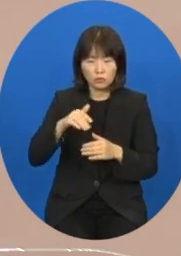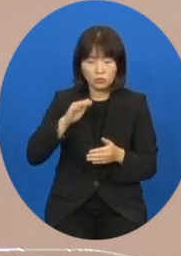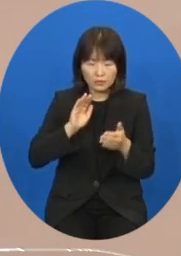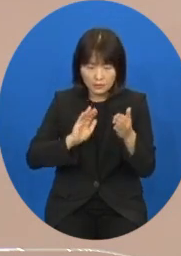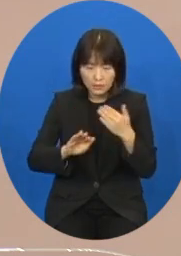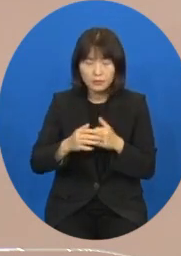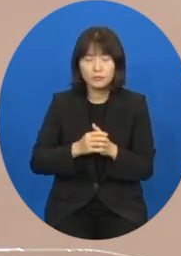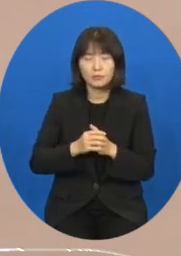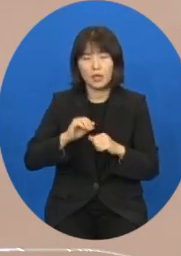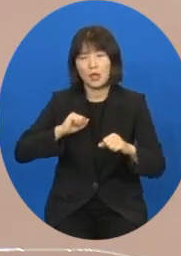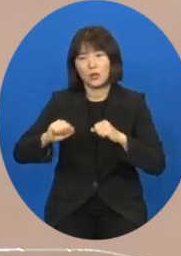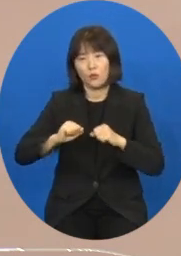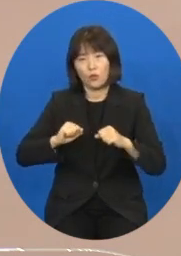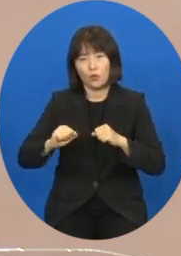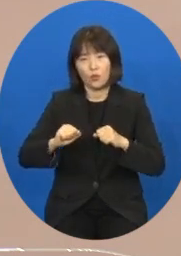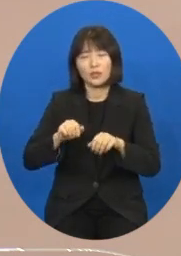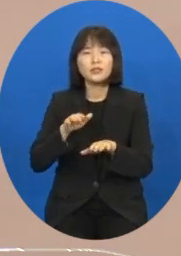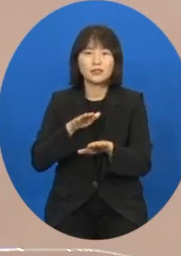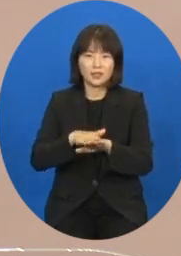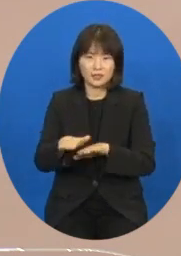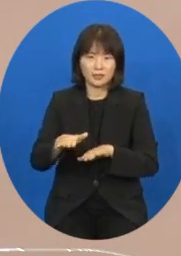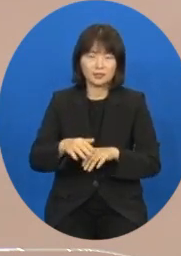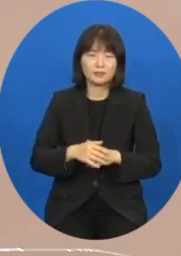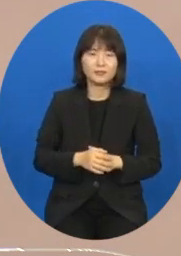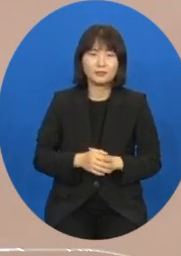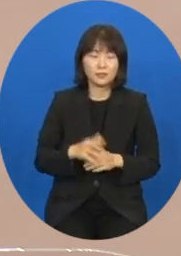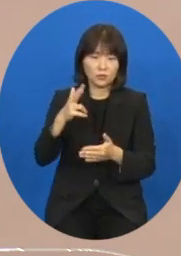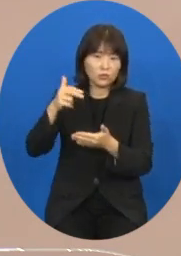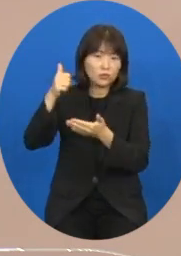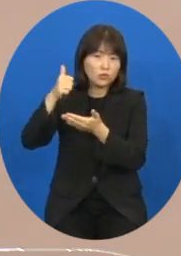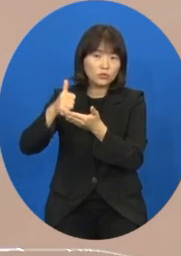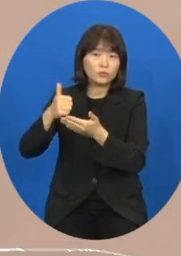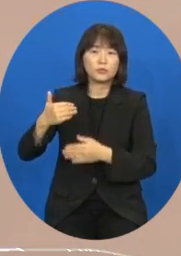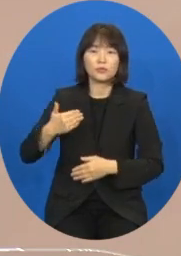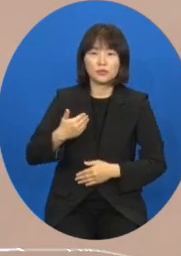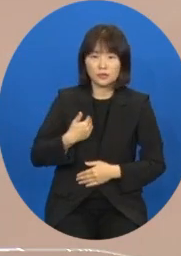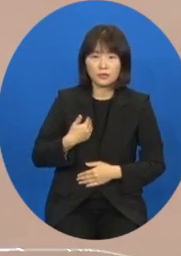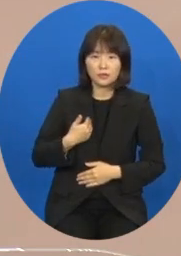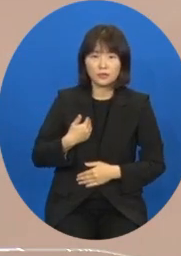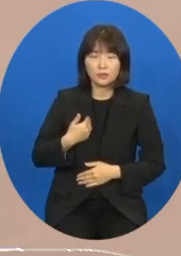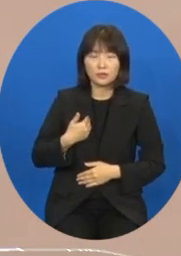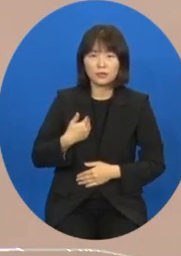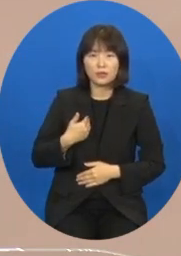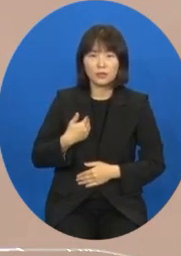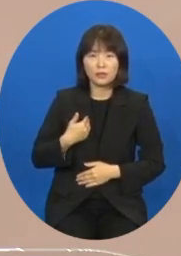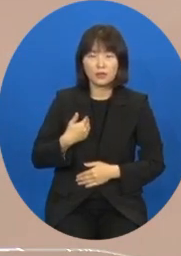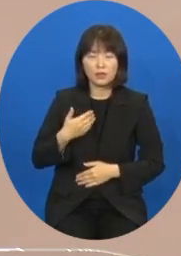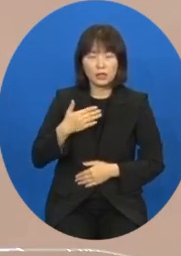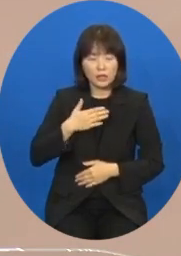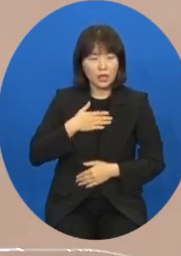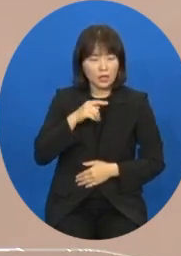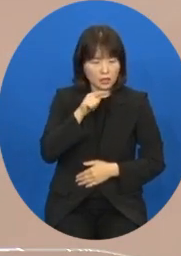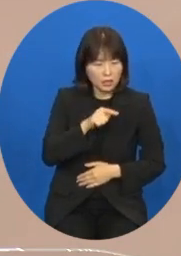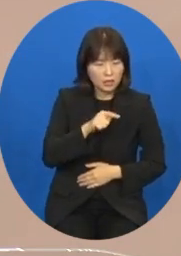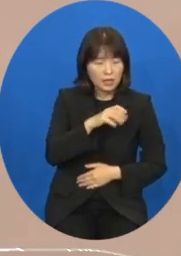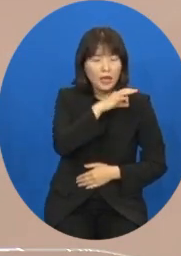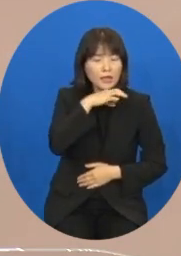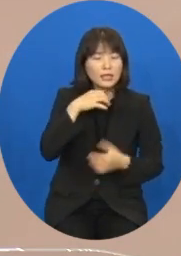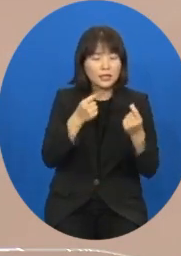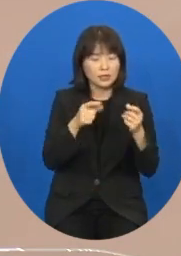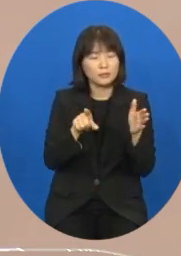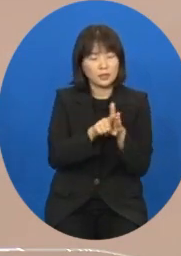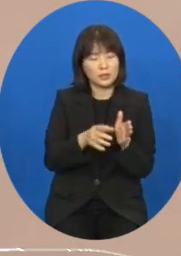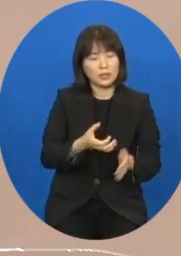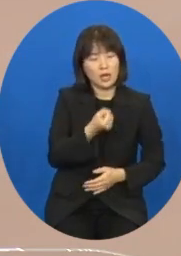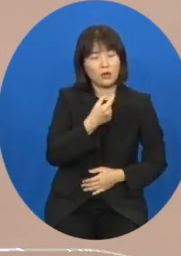스타일입니다. 근데 주님은 저에게 나는 네가 안드레 같은 믿음을 갖기를 원한다